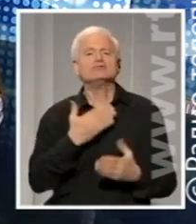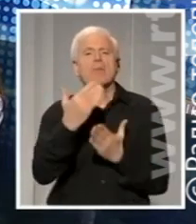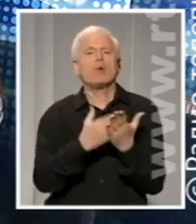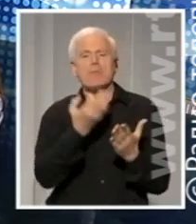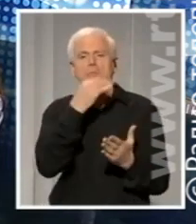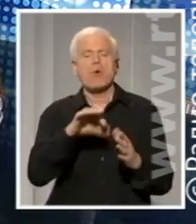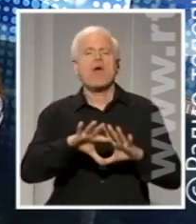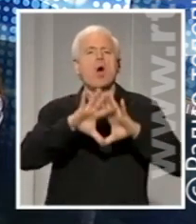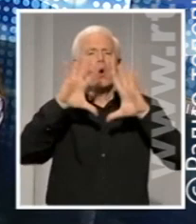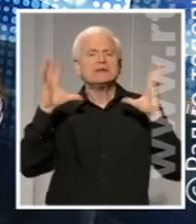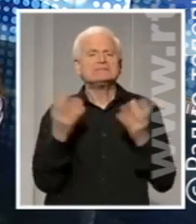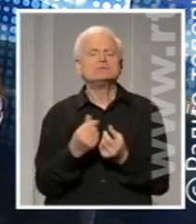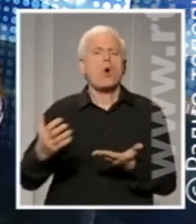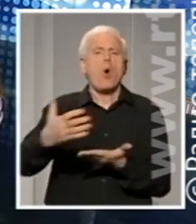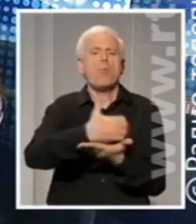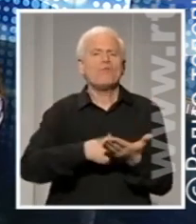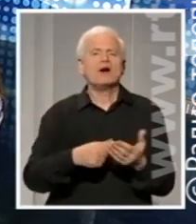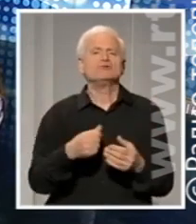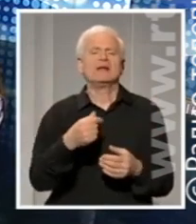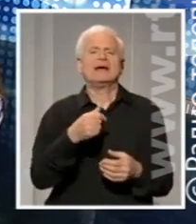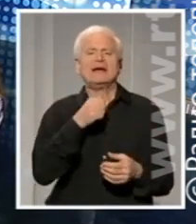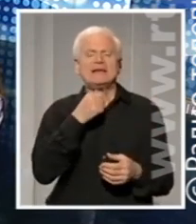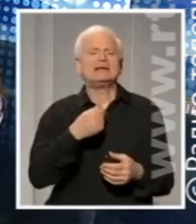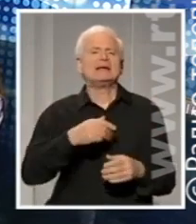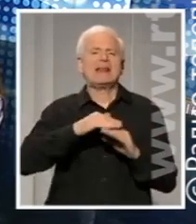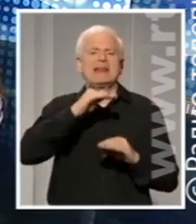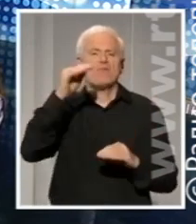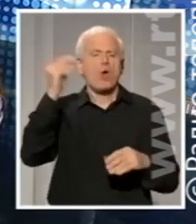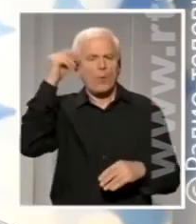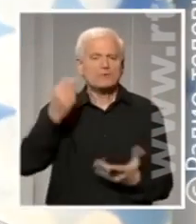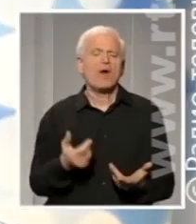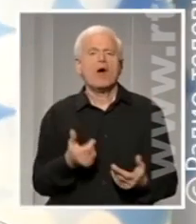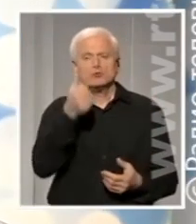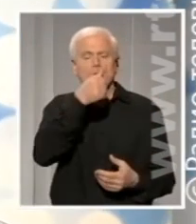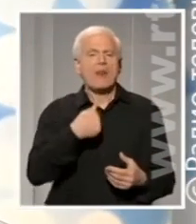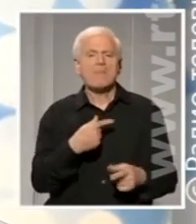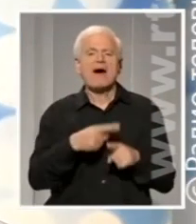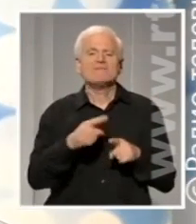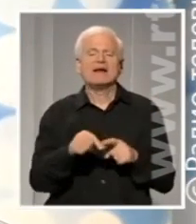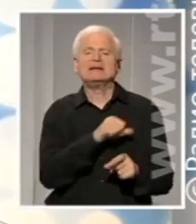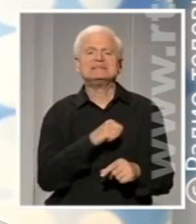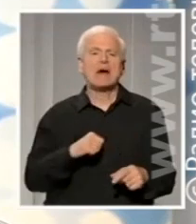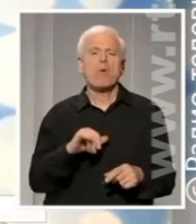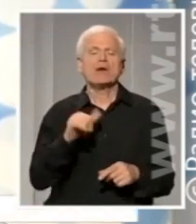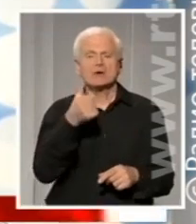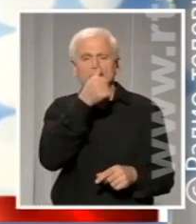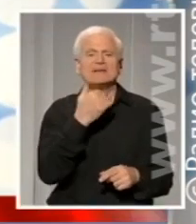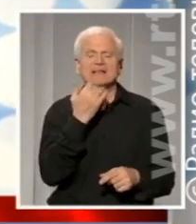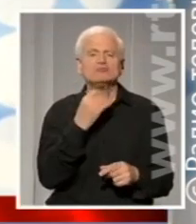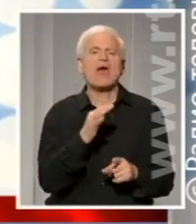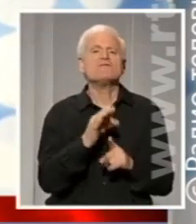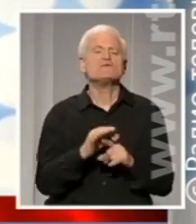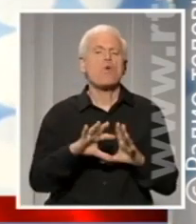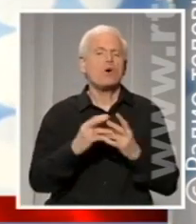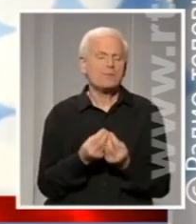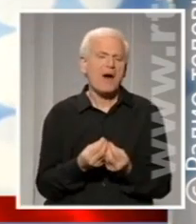dakle obuhvaćeni su svi nivoi i stadijumi obrazovanja. Ono što nama samo nedostaje, znači što se tiče forme, to je manje